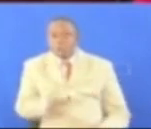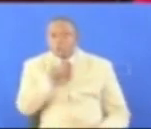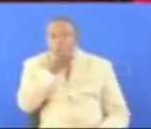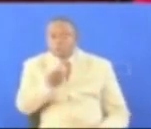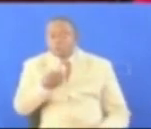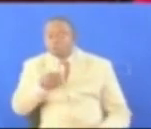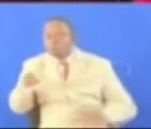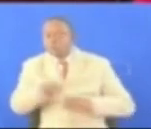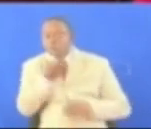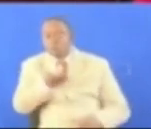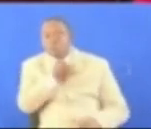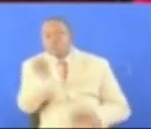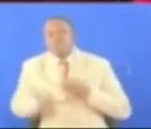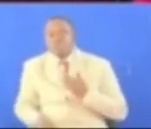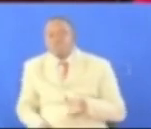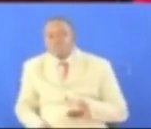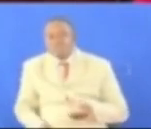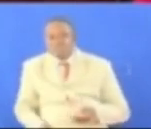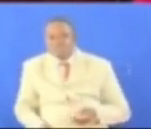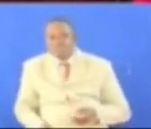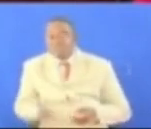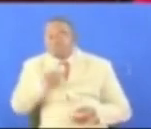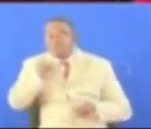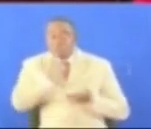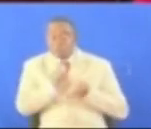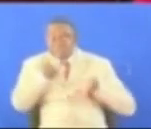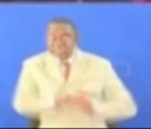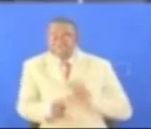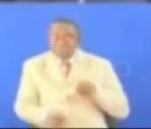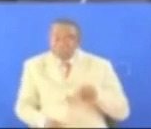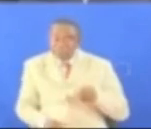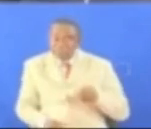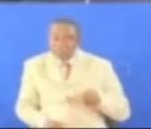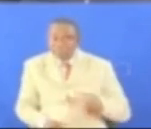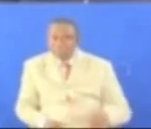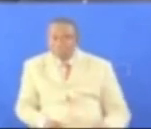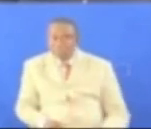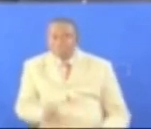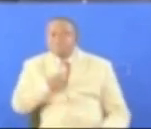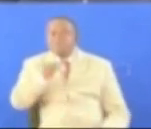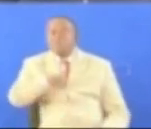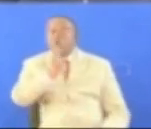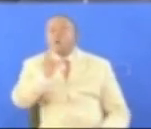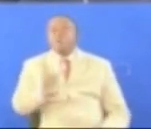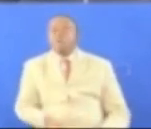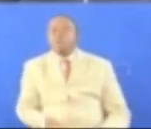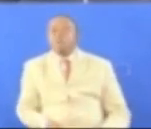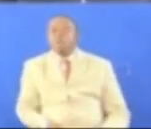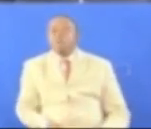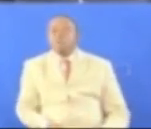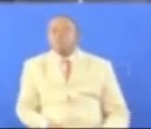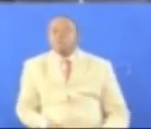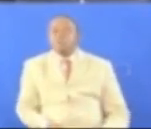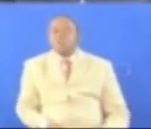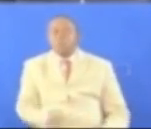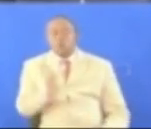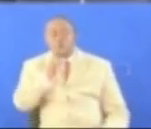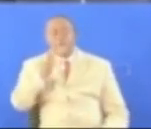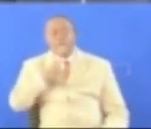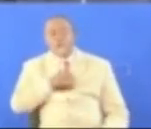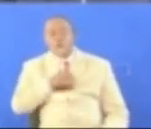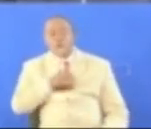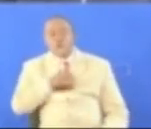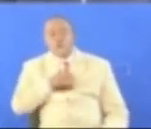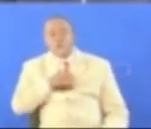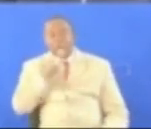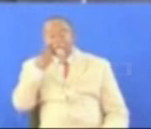babu mwingine wa kijiji kile, ingelikuwaje? Mimi leo ningelikuwa wapi? Kama mama yangu anaona